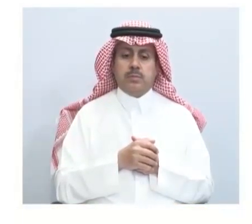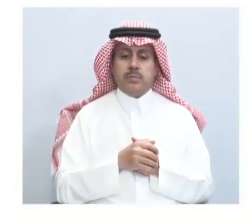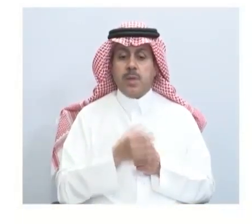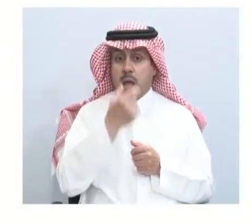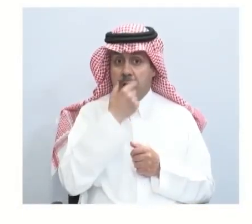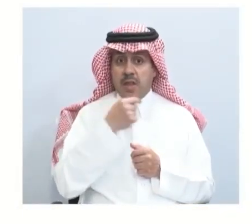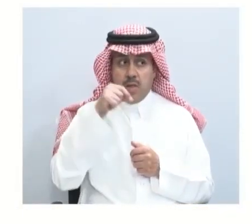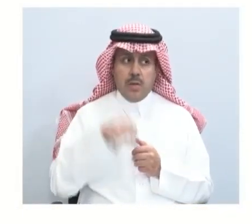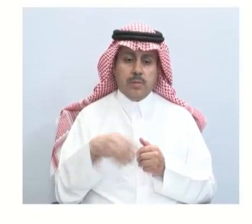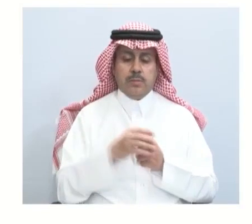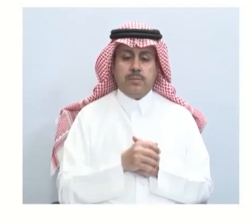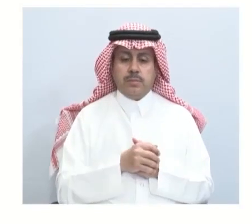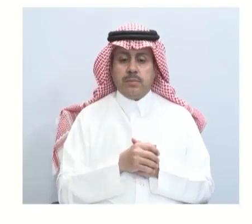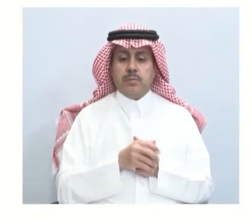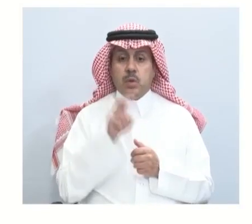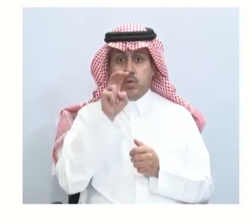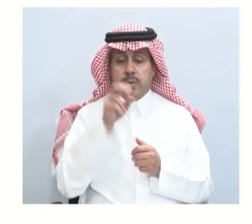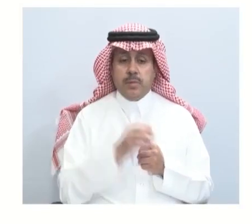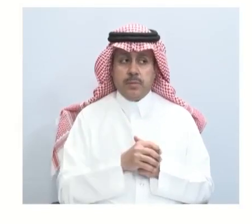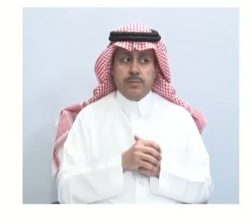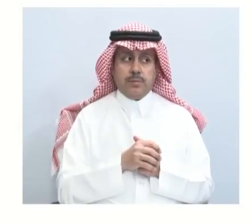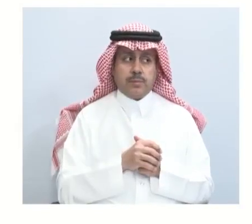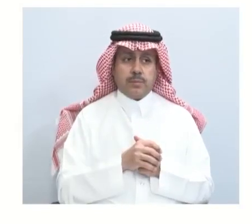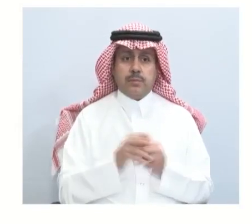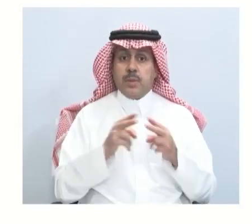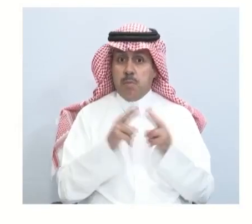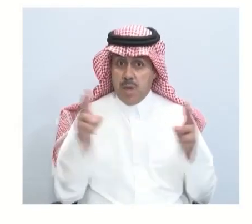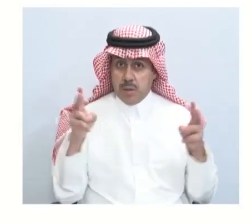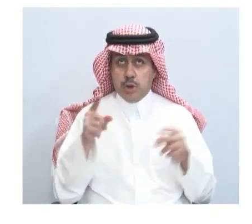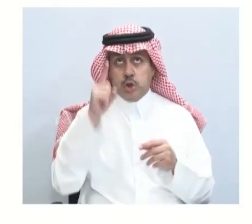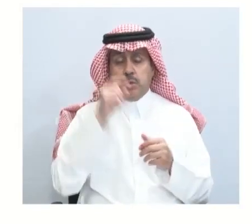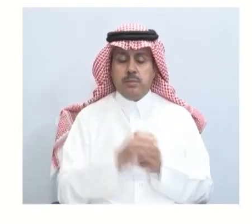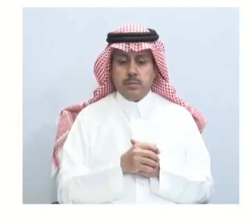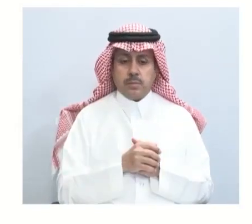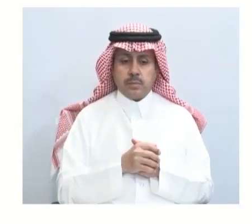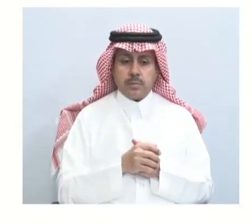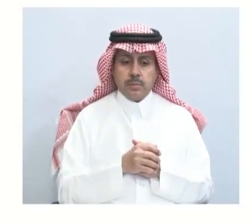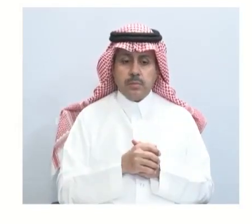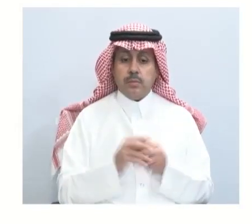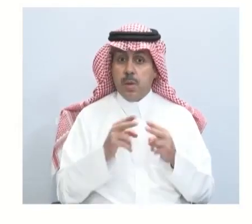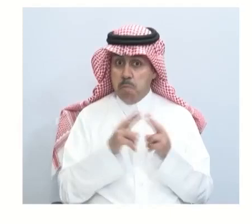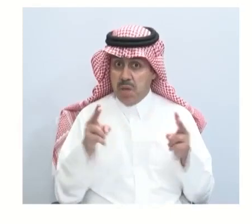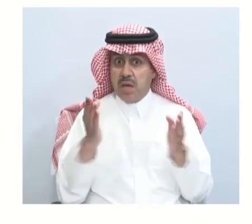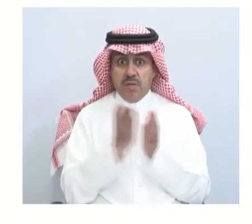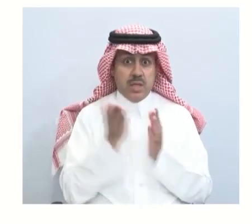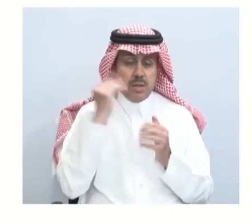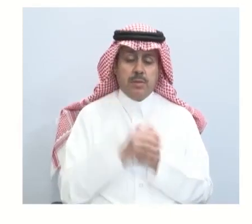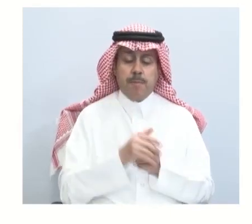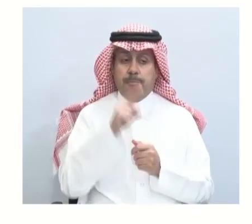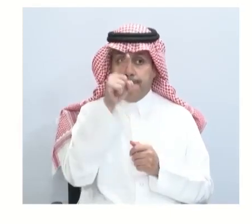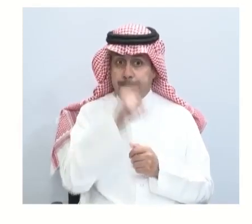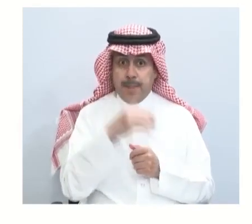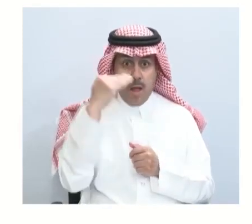حديث اليوم ظاهر امامكم ناتي الى بيانه باذن الله تعالى وقد بينا في الدرس السابق التحذير